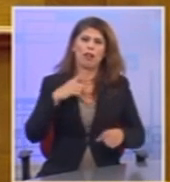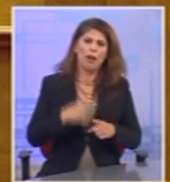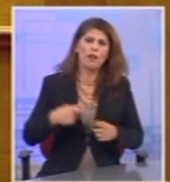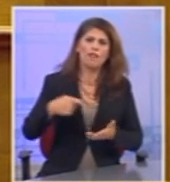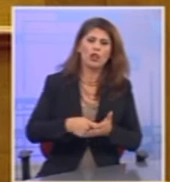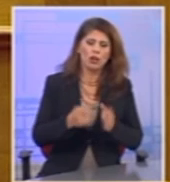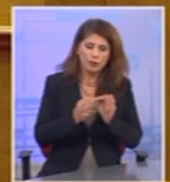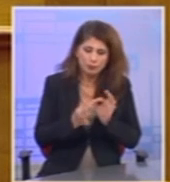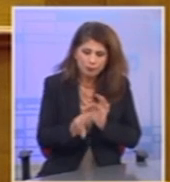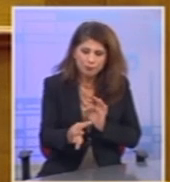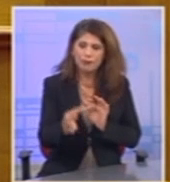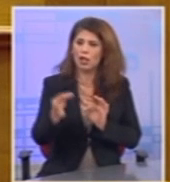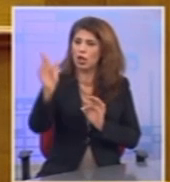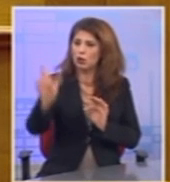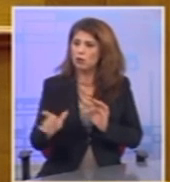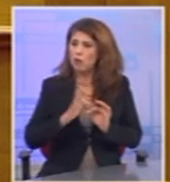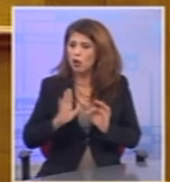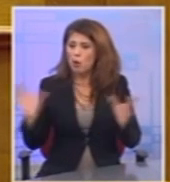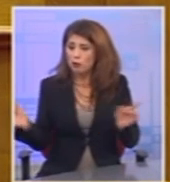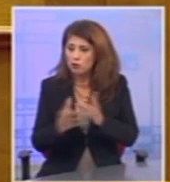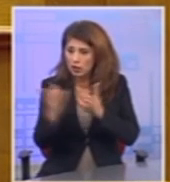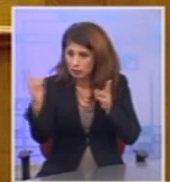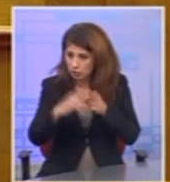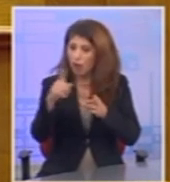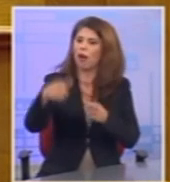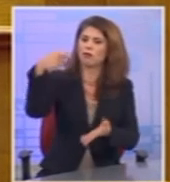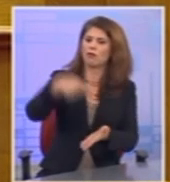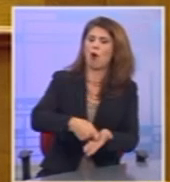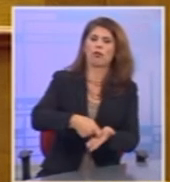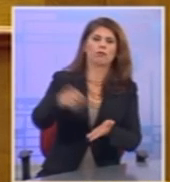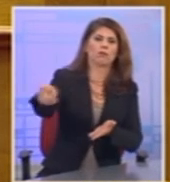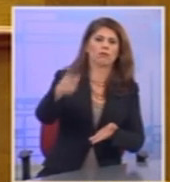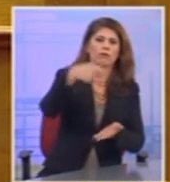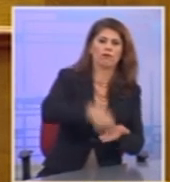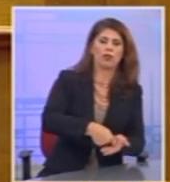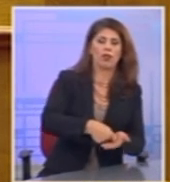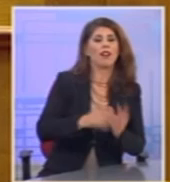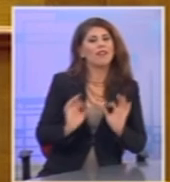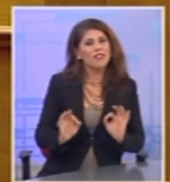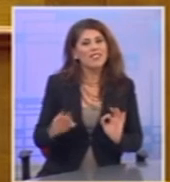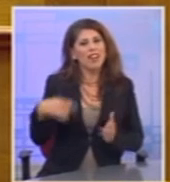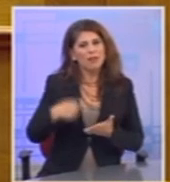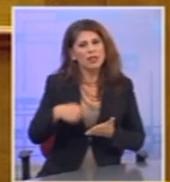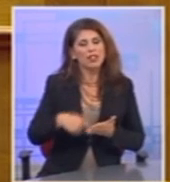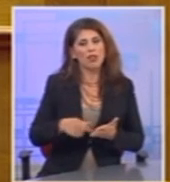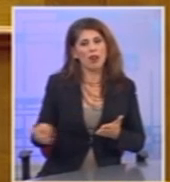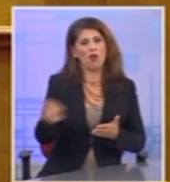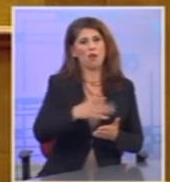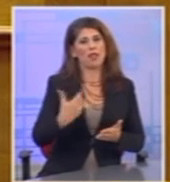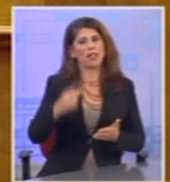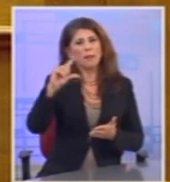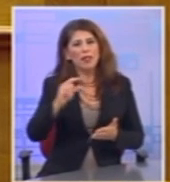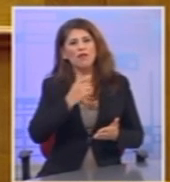τη μεζούρα τους πολίτες όπου τους πετυχαίνει. Και βέβαια, τι πληρώνουν και αυτοί που έχουν τη μικρότερη